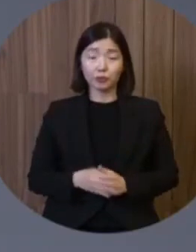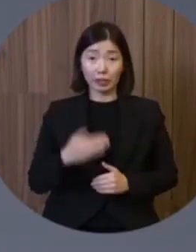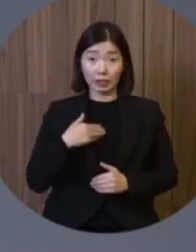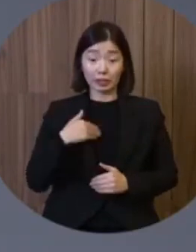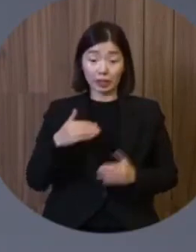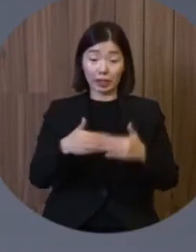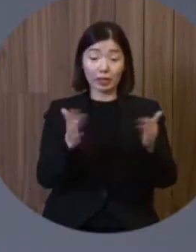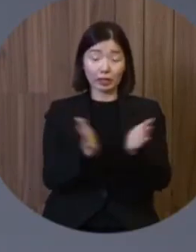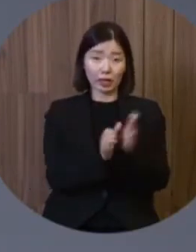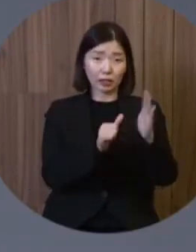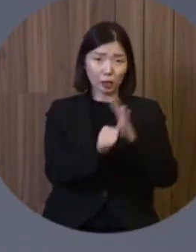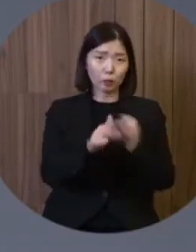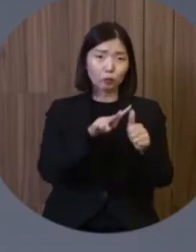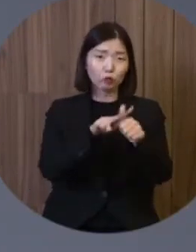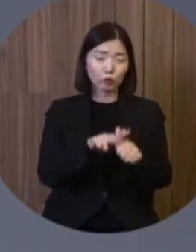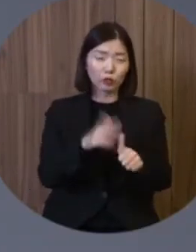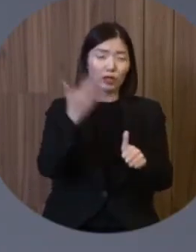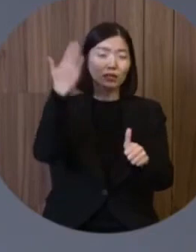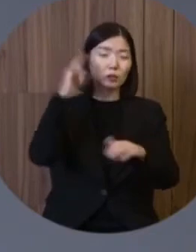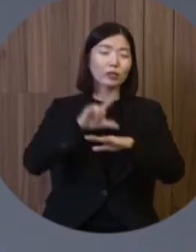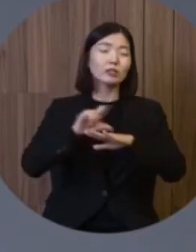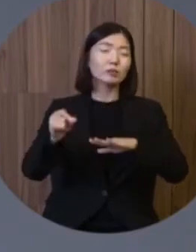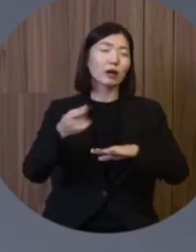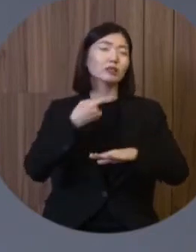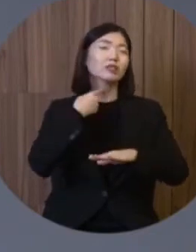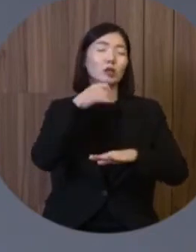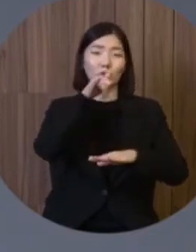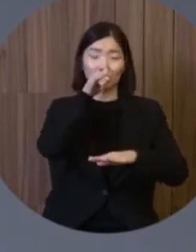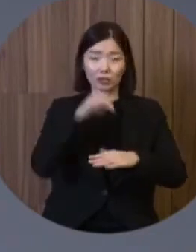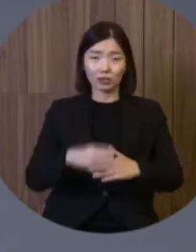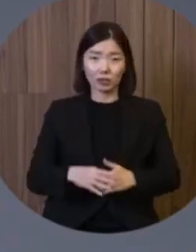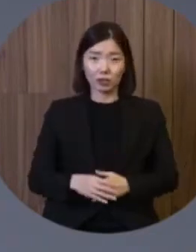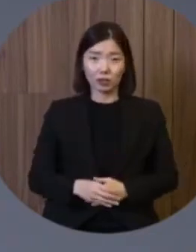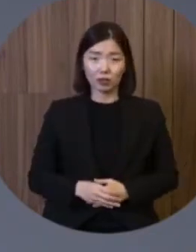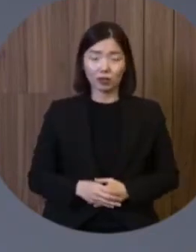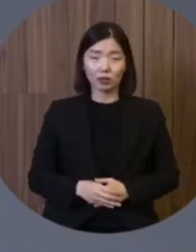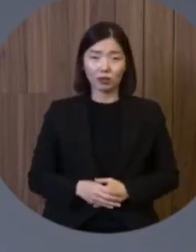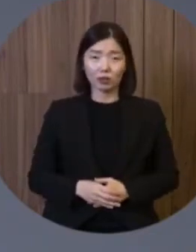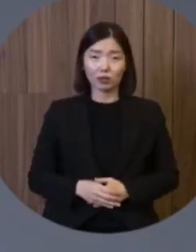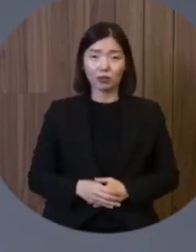제가 당대표 후보 중 유일하게 지방정부 운영 경험이 있습니다.